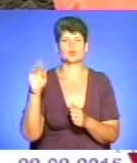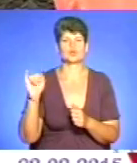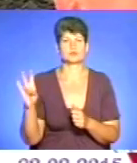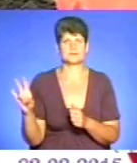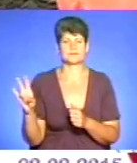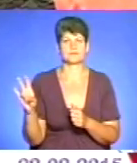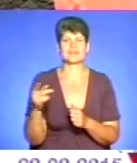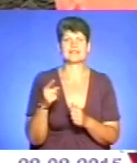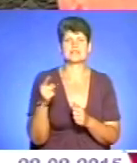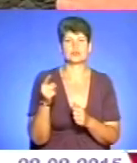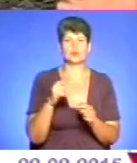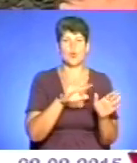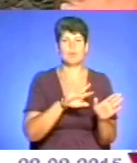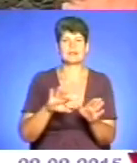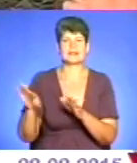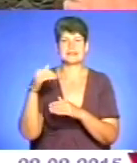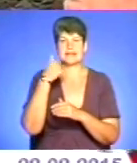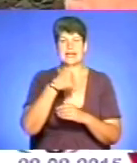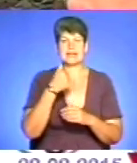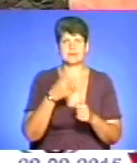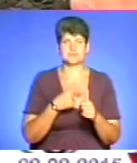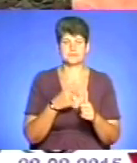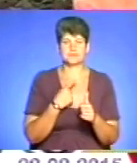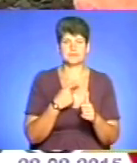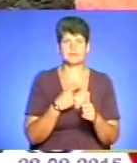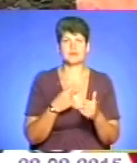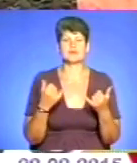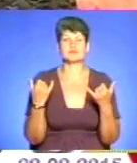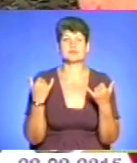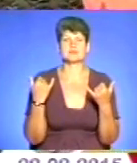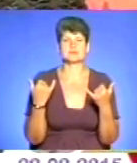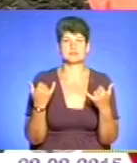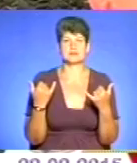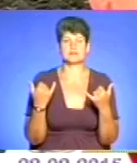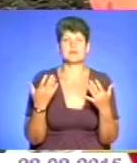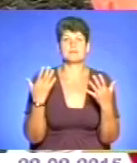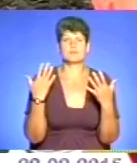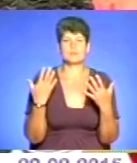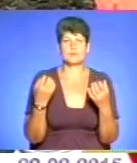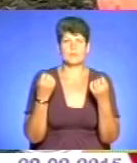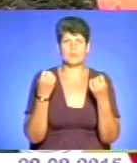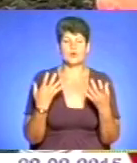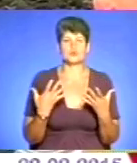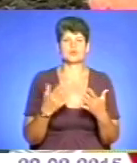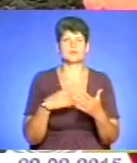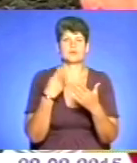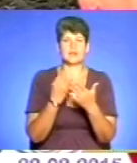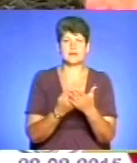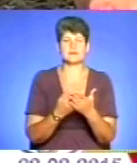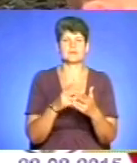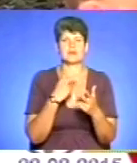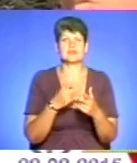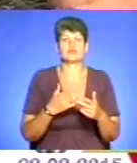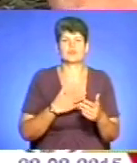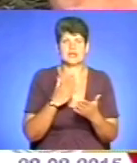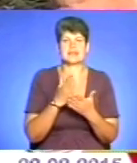Той Тернопіль вплинув. В одному екземплярі зараз. Ми просто вживаємо, додивляємося там дещо діти. Але вона